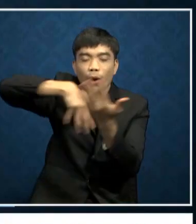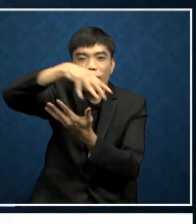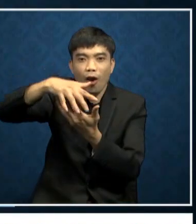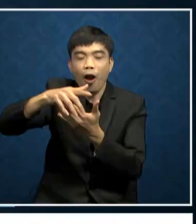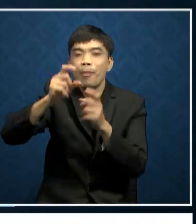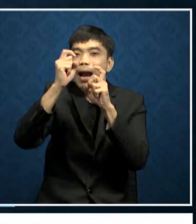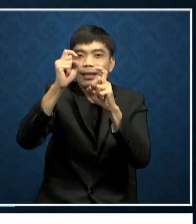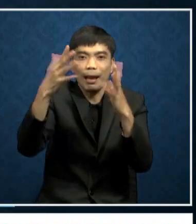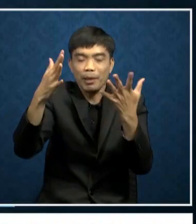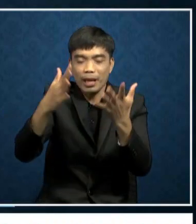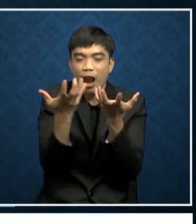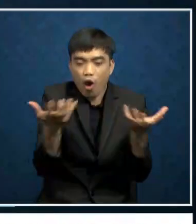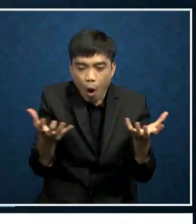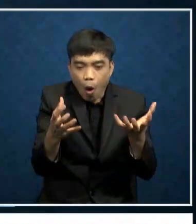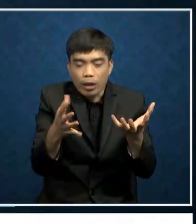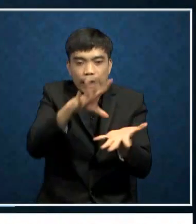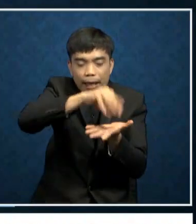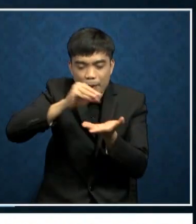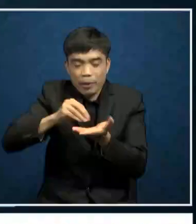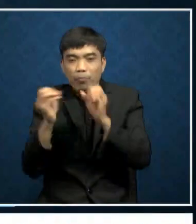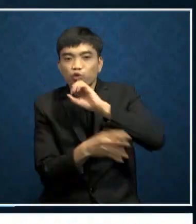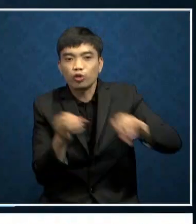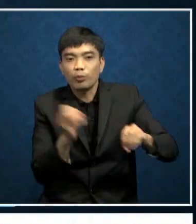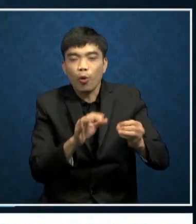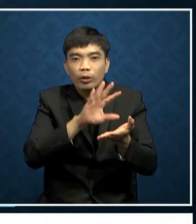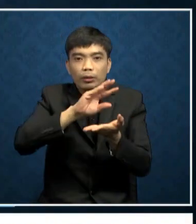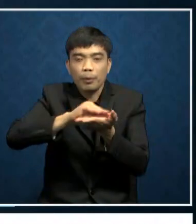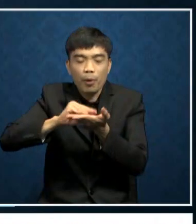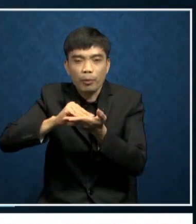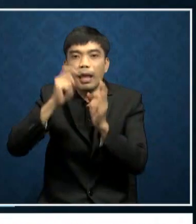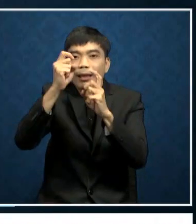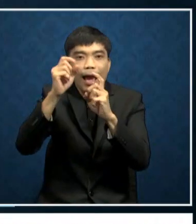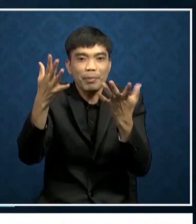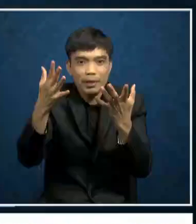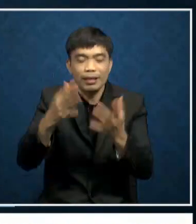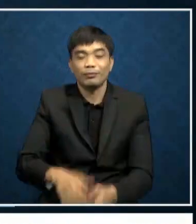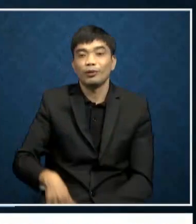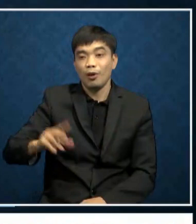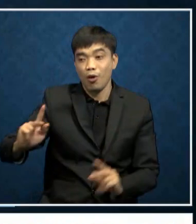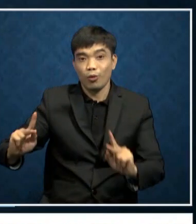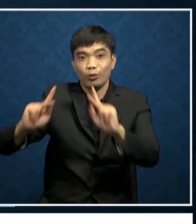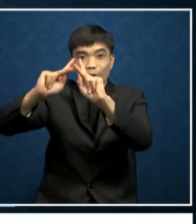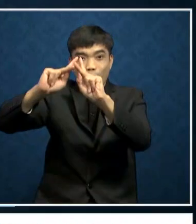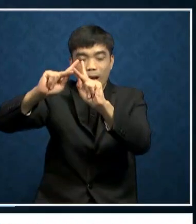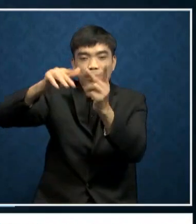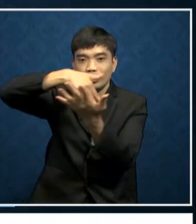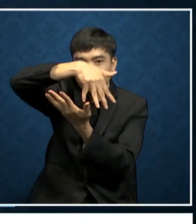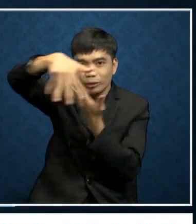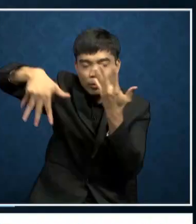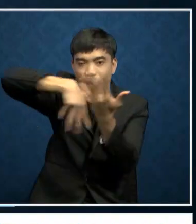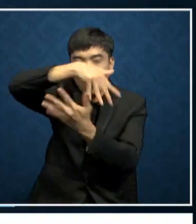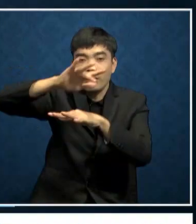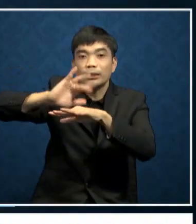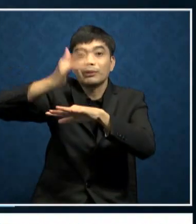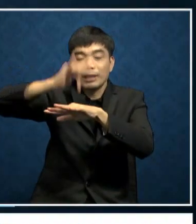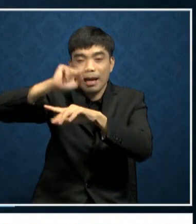นี้ในในเรื่องนี้นั้นเอ่อทางกระเอ่อกระทรวงทรัพยากรธรรมชาติและสิ่งแวดล้อมได้ตอบยืนยันในร่าง